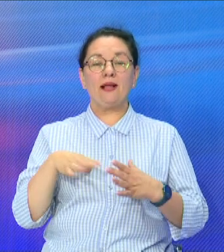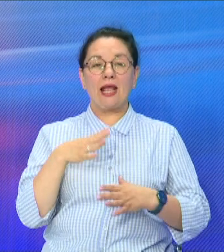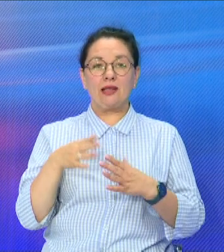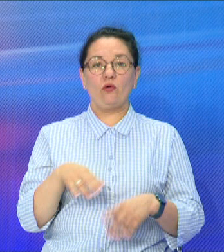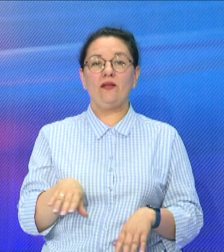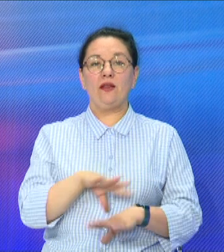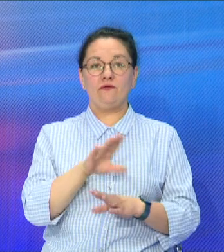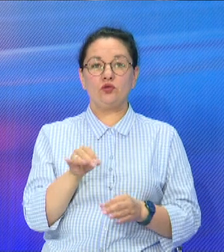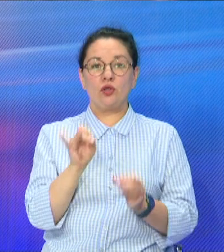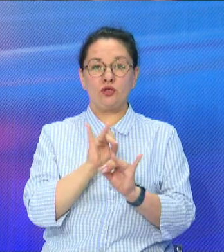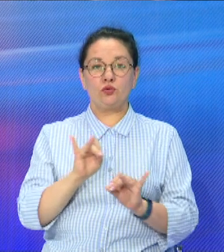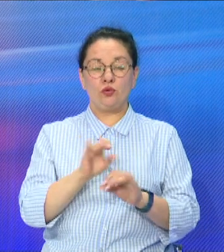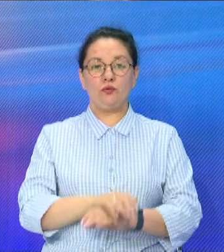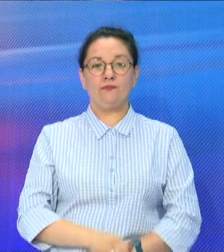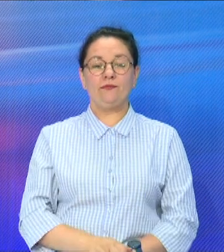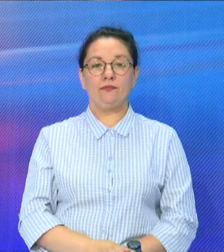ней